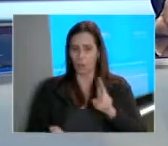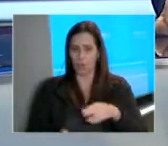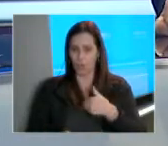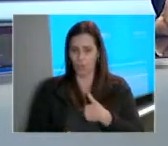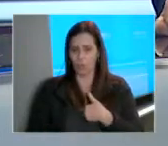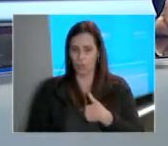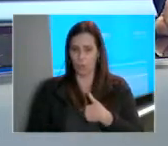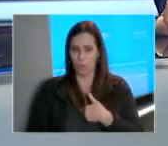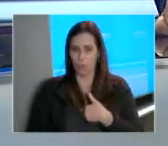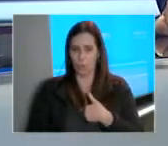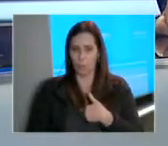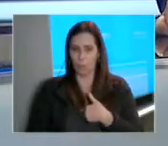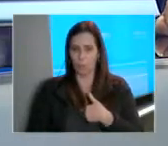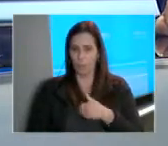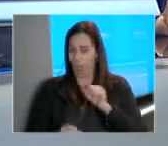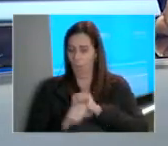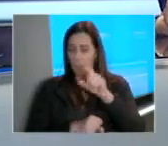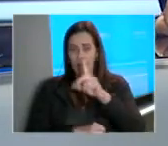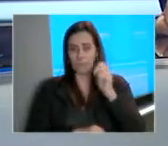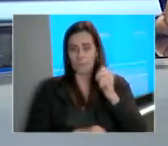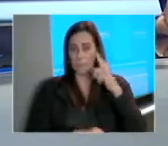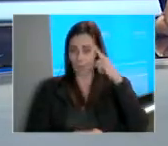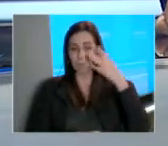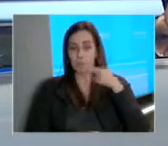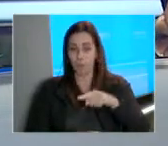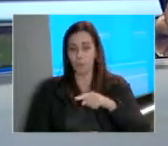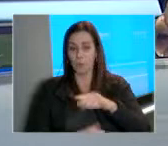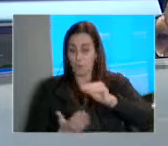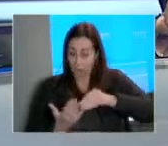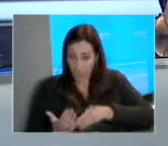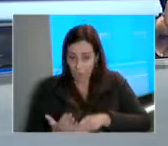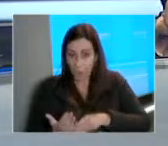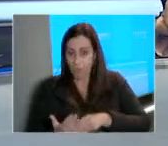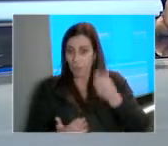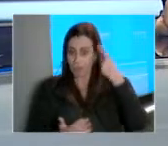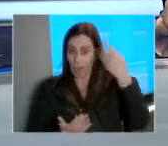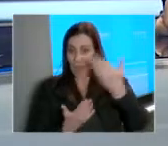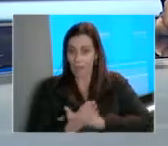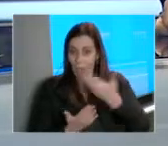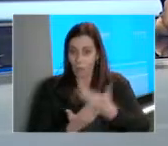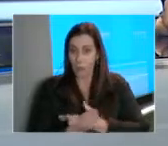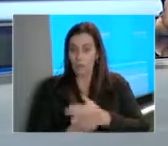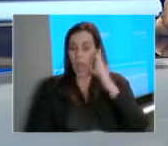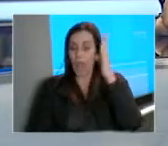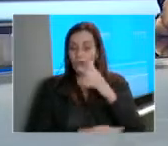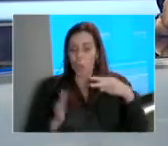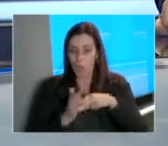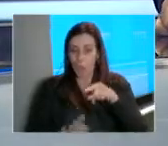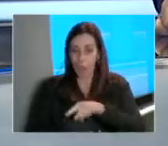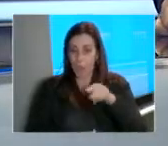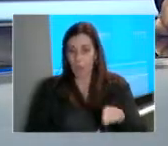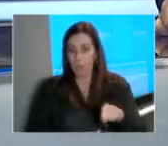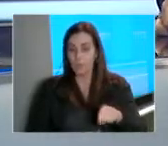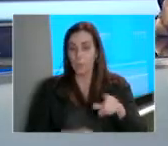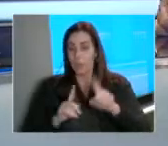לנו עצומה של 120 מדענים ישראלים שחתמו, וחוות דעת שהתחנות כוח